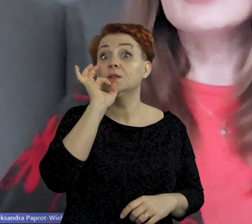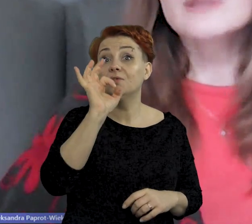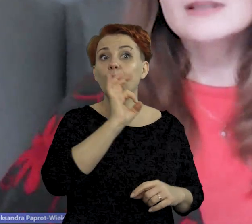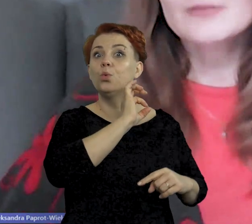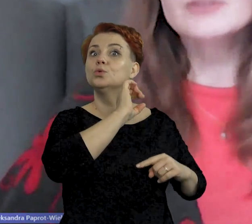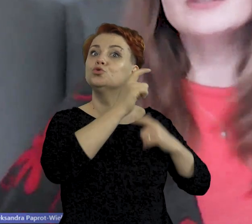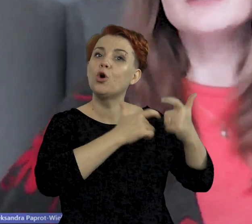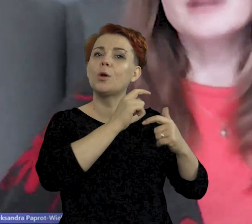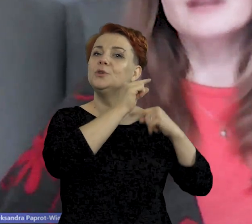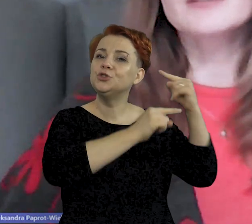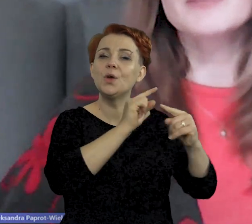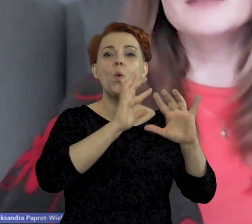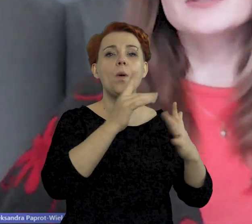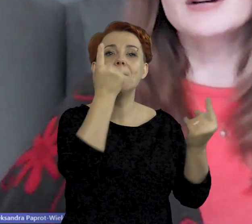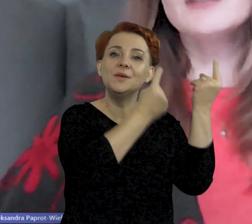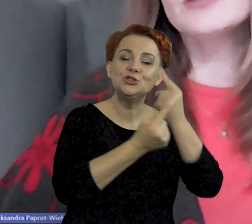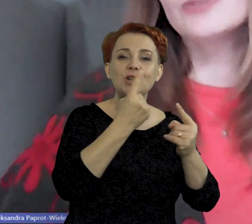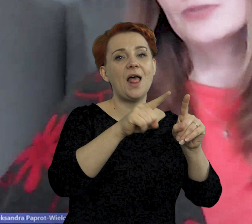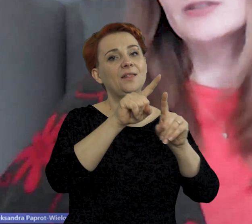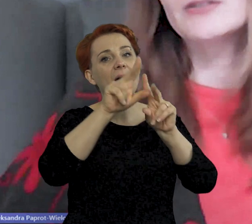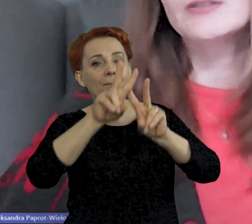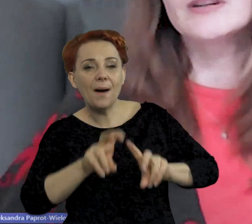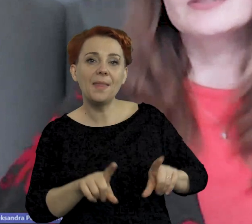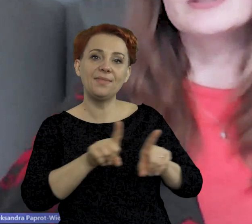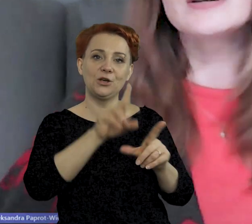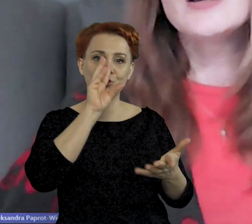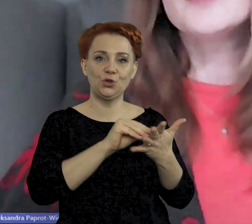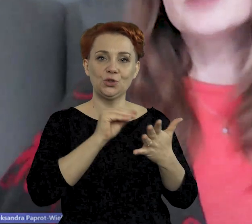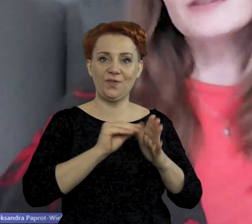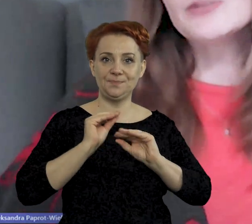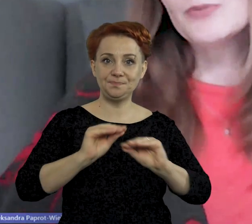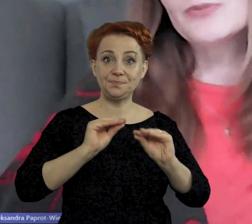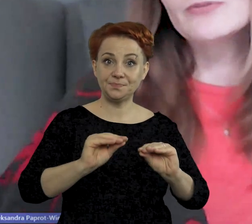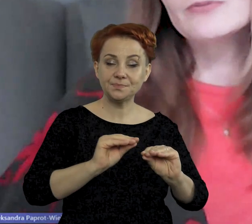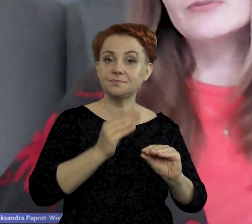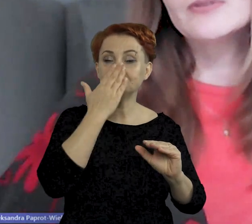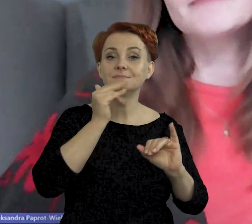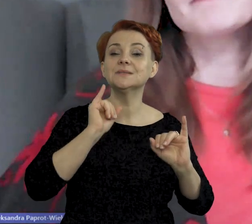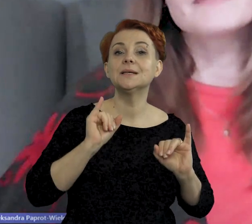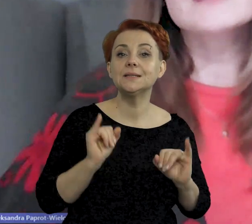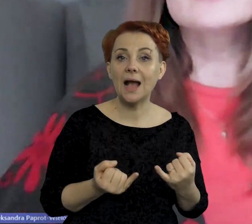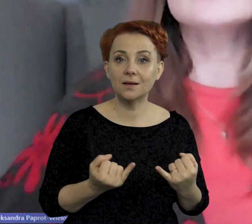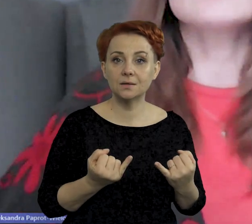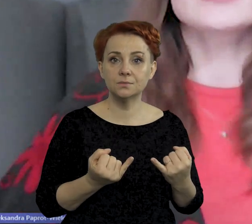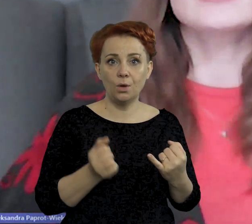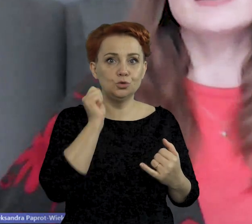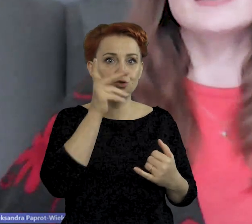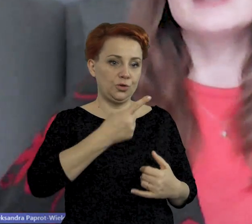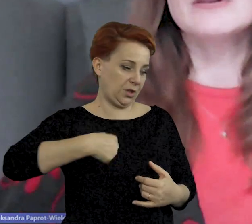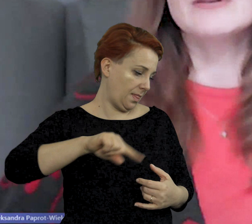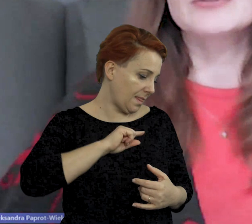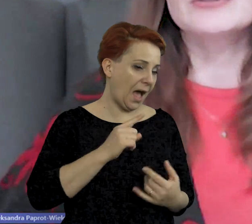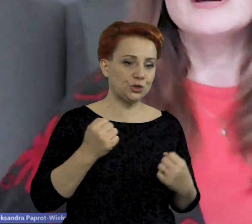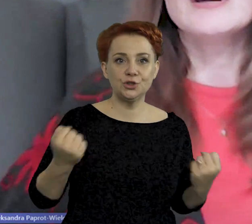czyli kontynuacja myśli, praktyk badawczych, ale i też doświadczeń dydaktycznych, przejawia się po prostu na co dzień w naszej